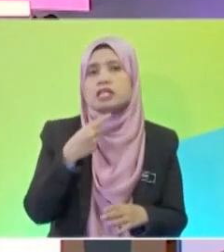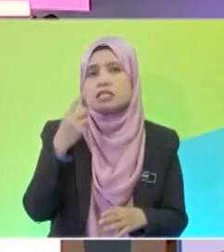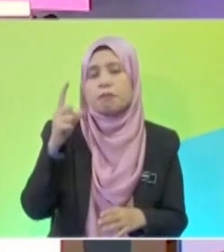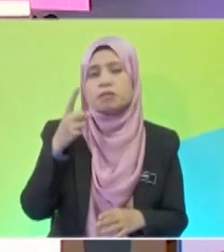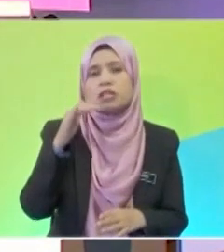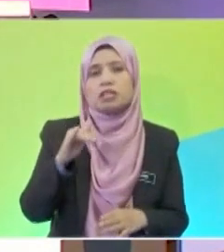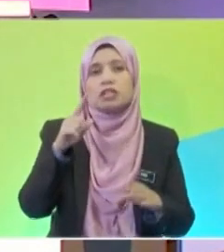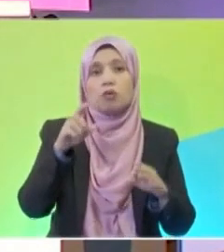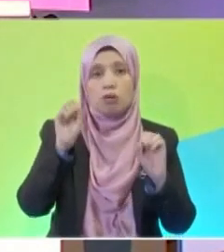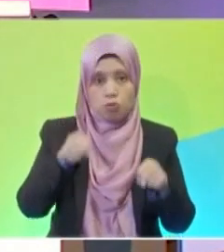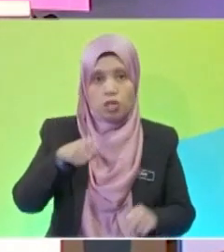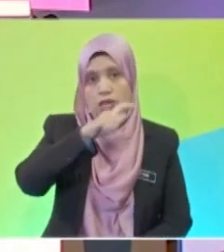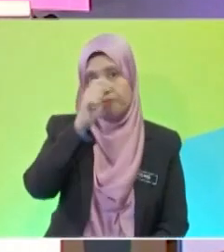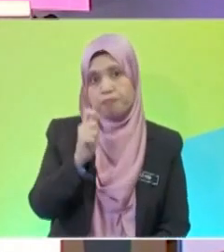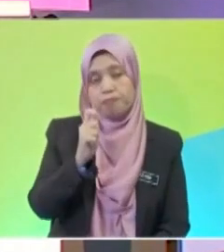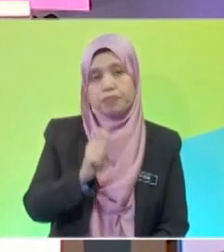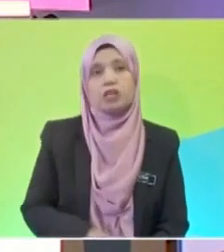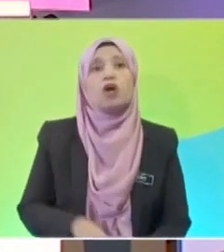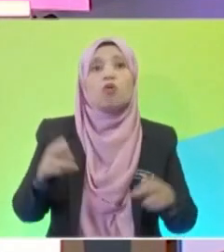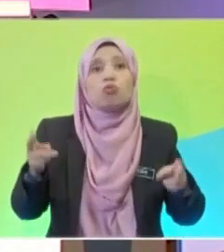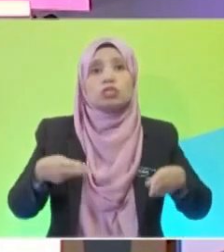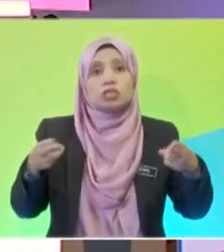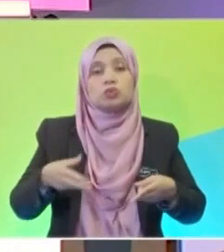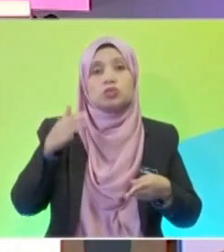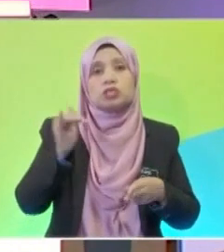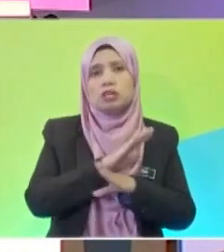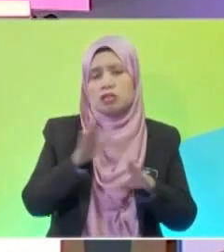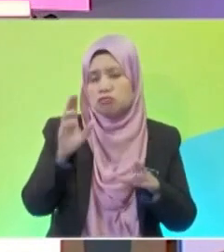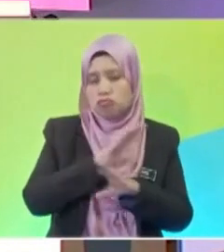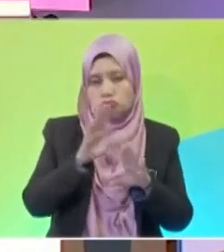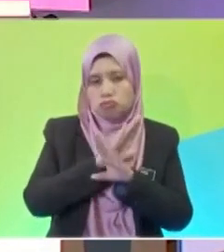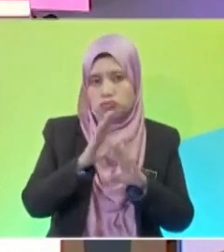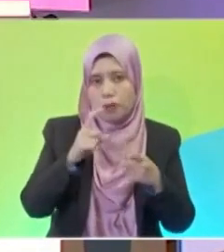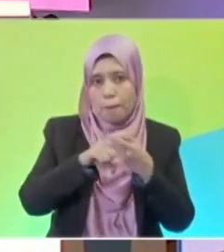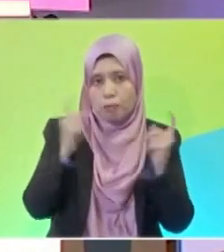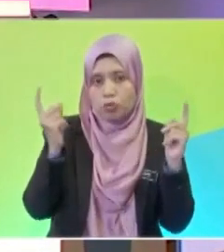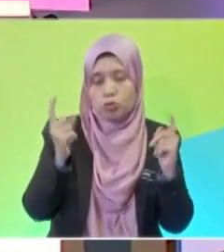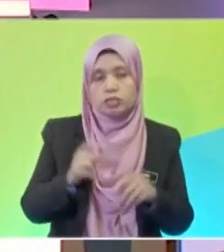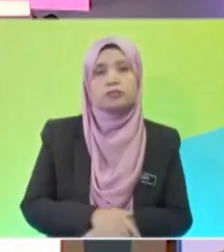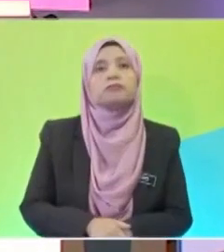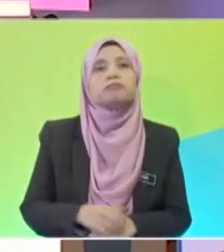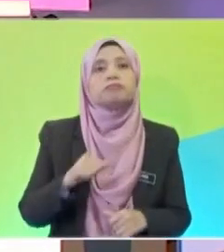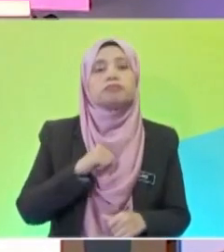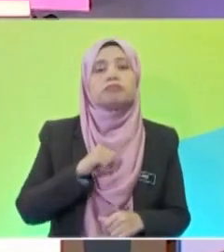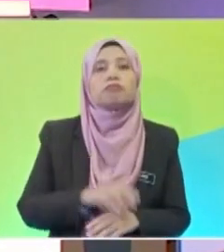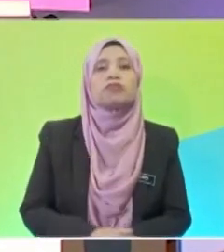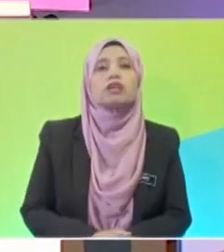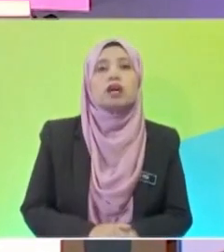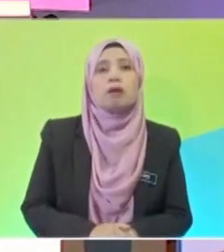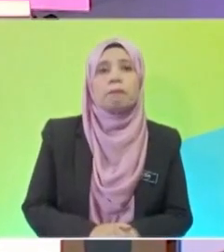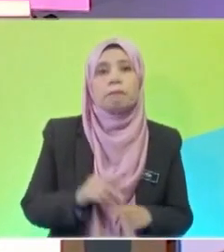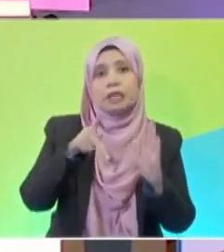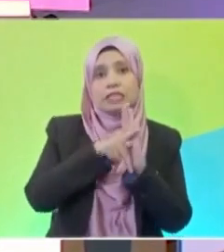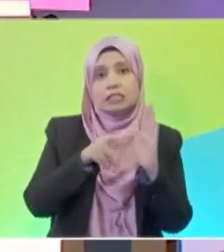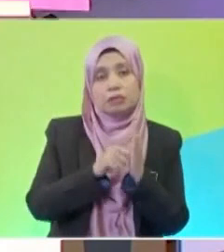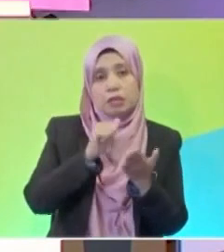saja yang awak boleh bertanya. Betul. Okey, usaha-usaha dan jangan putus asa. Dalam kertas 2 prinsip perakaunan ini, awak